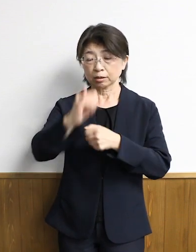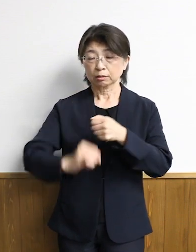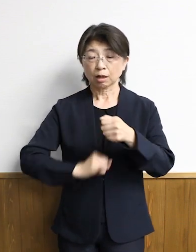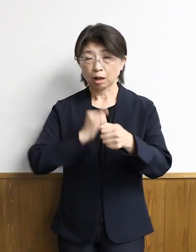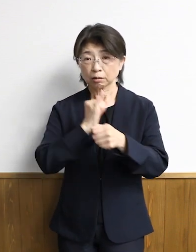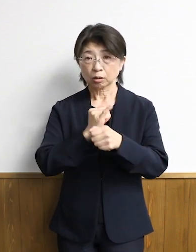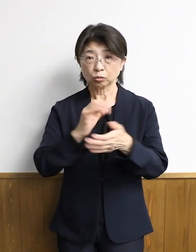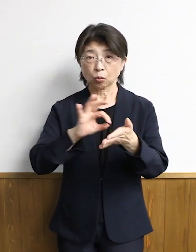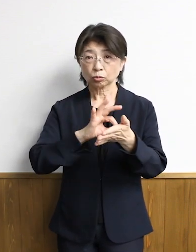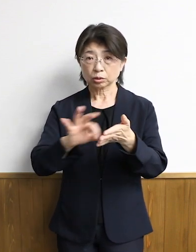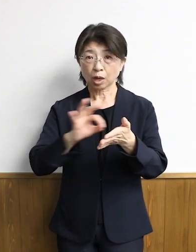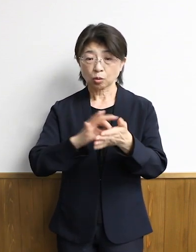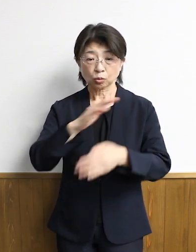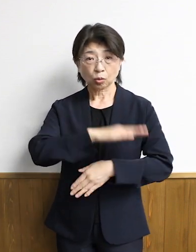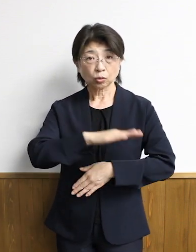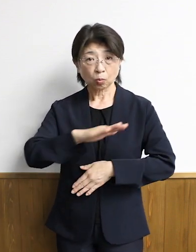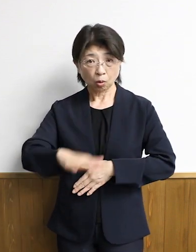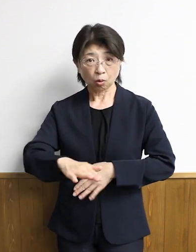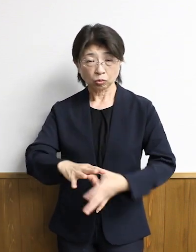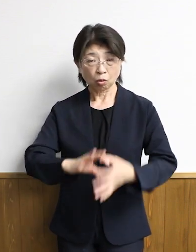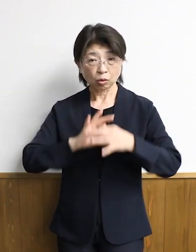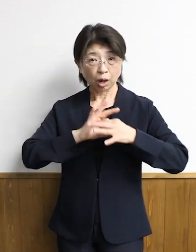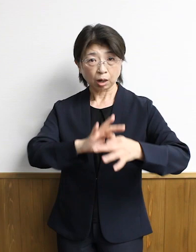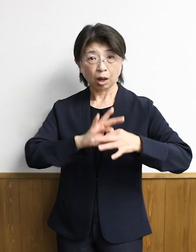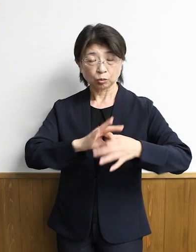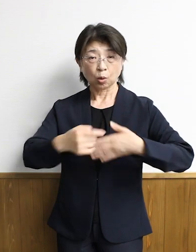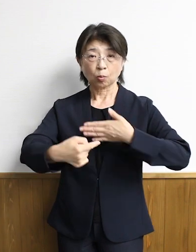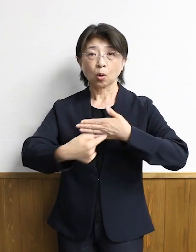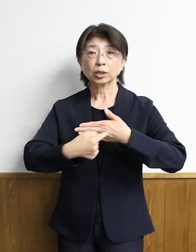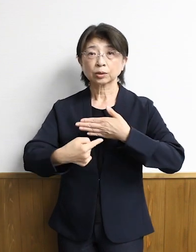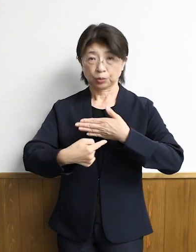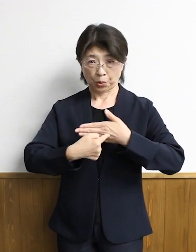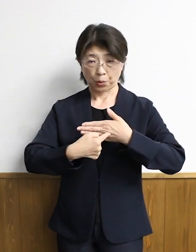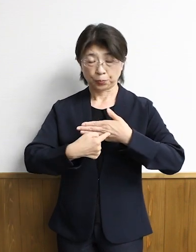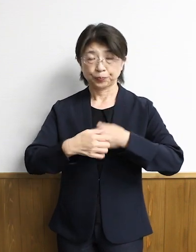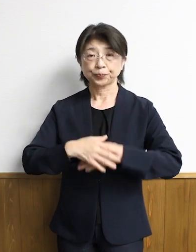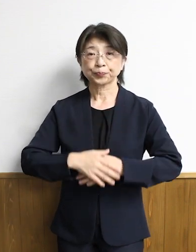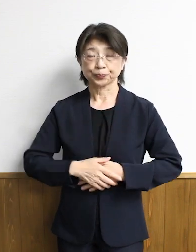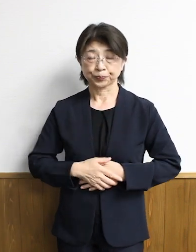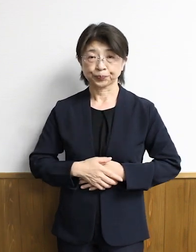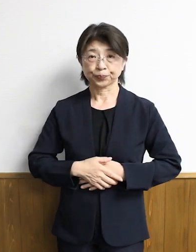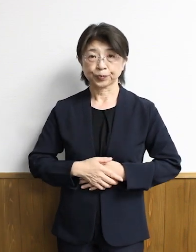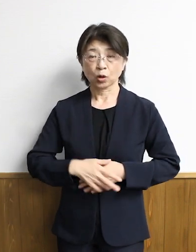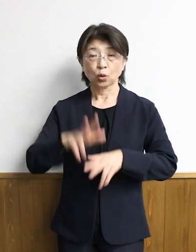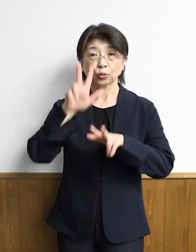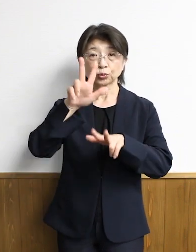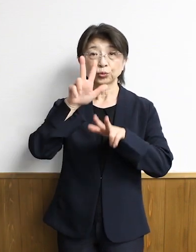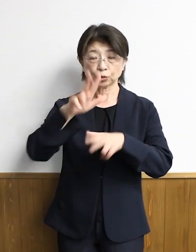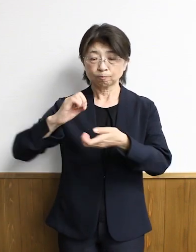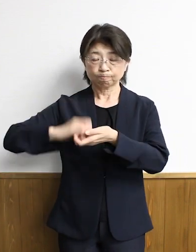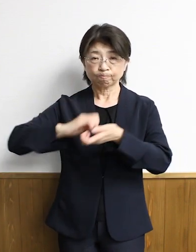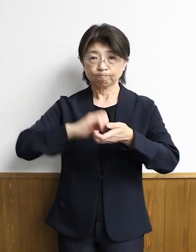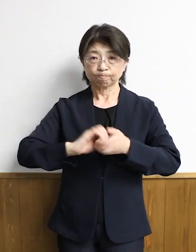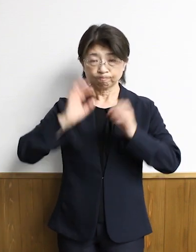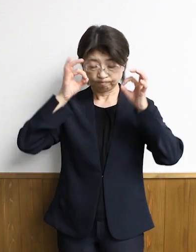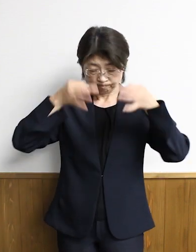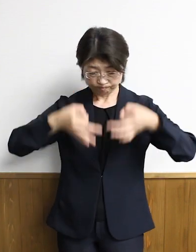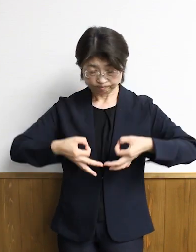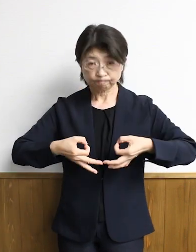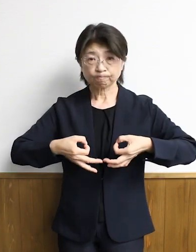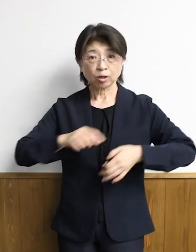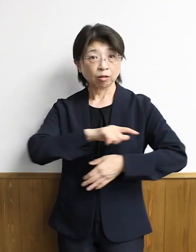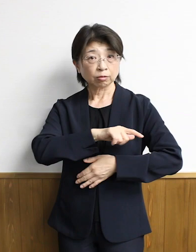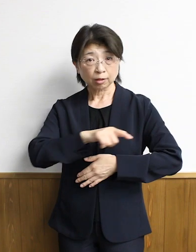と関わっていくポイントルールを定期的に見直すことなどについ